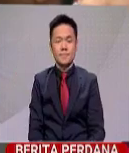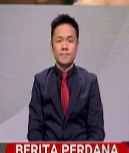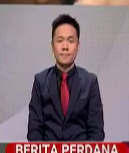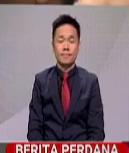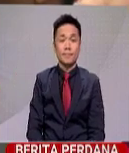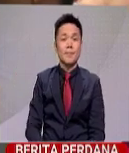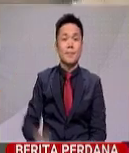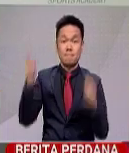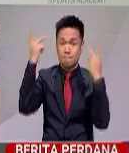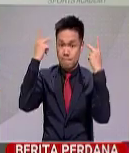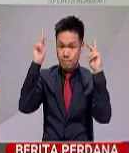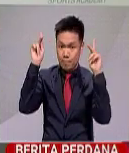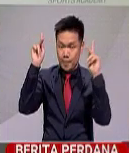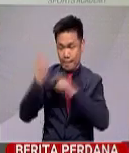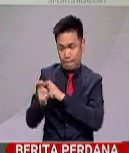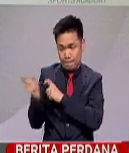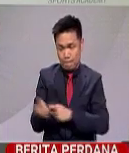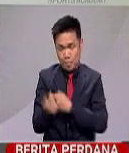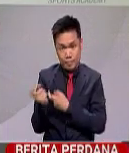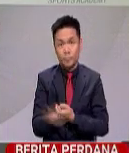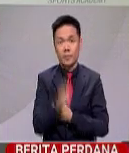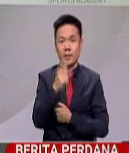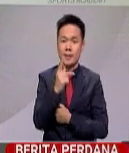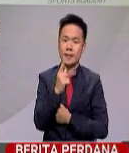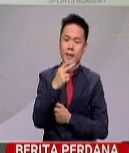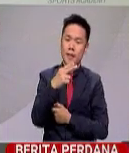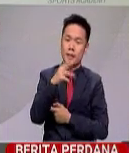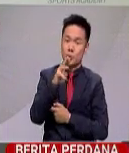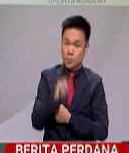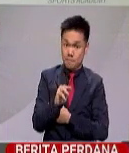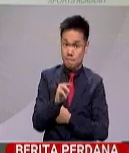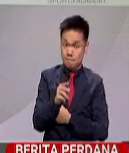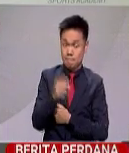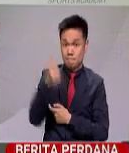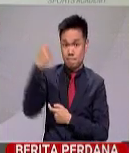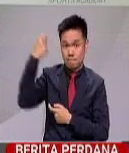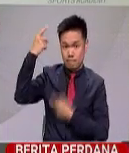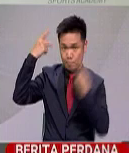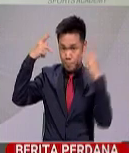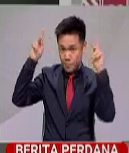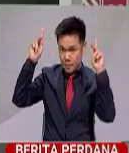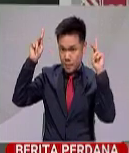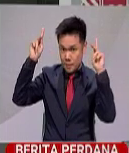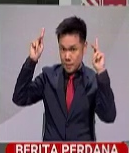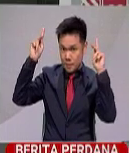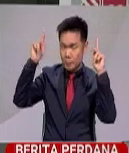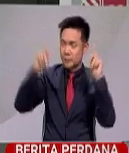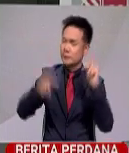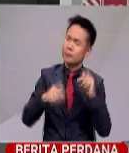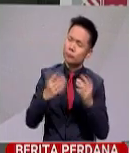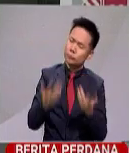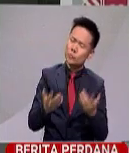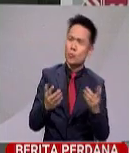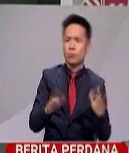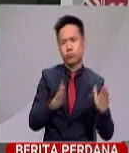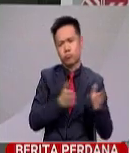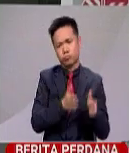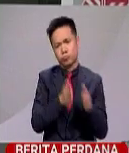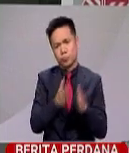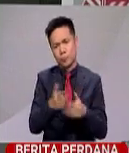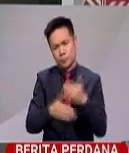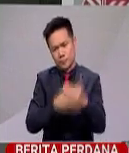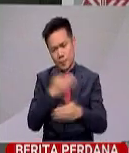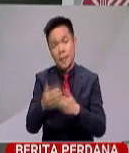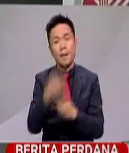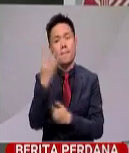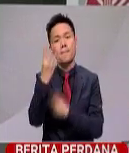Presiden Kesatuan Hoki Malaysia KHM, Datuk Seri Subhan Kamal berkata, mesyuarat itu bakal menentukan gerak kerja baru selama 4